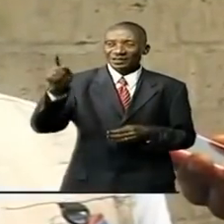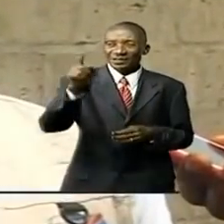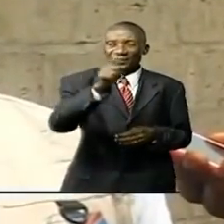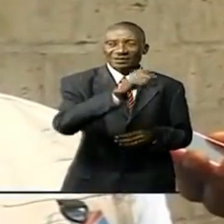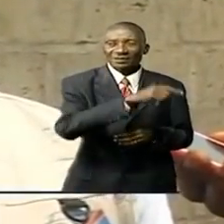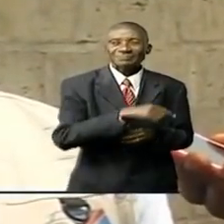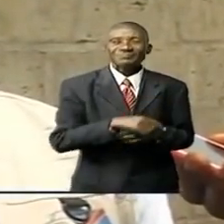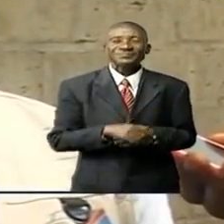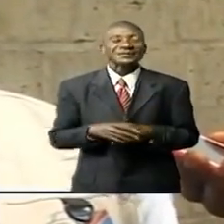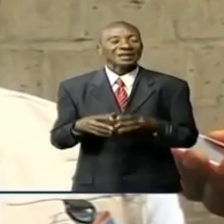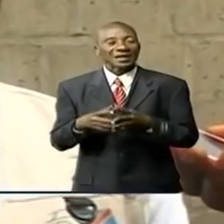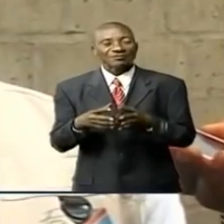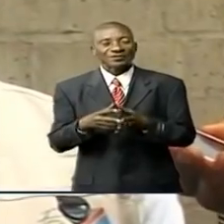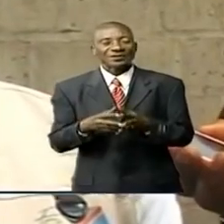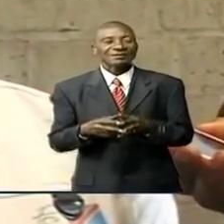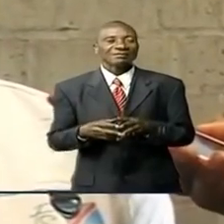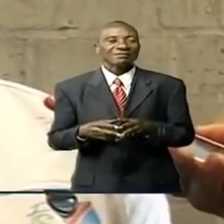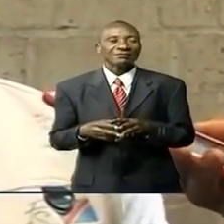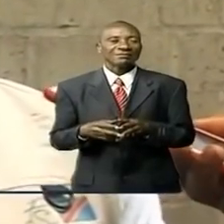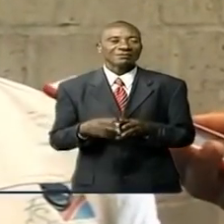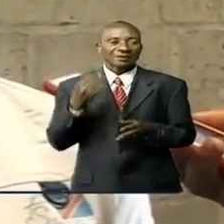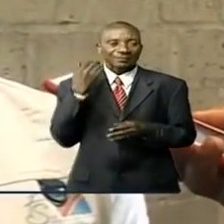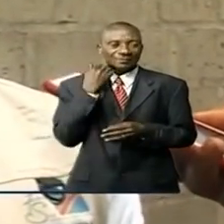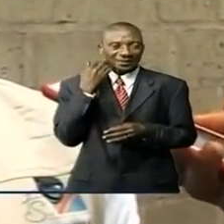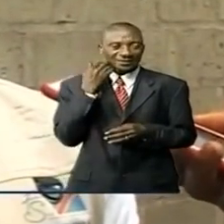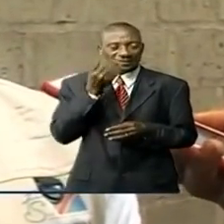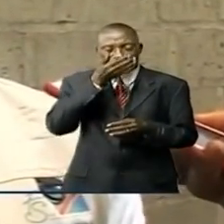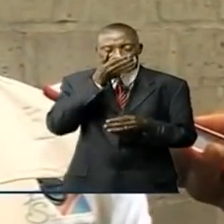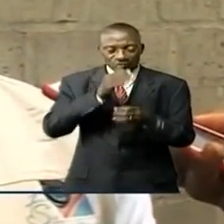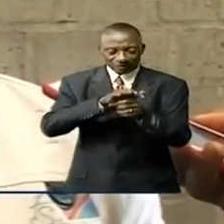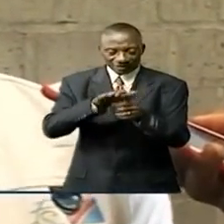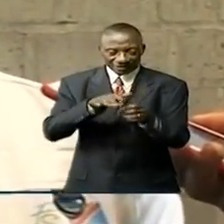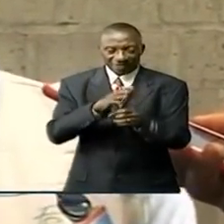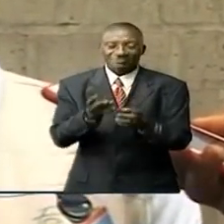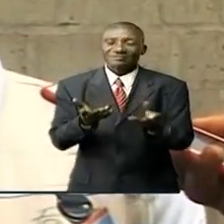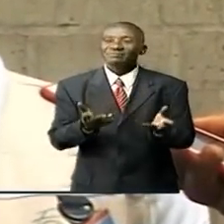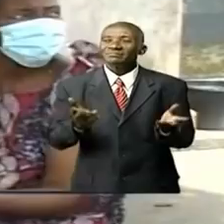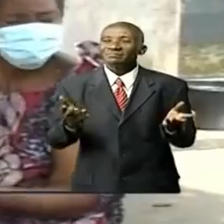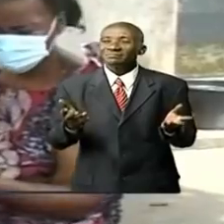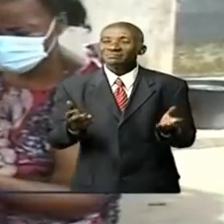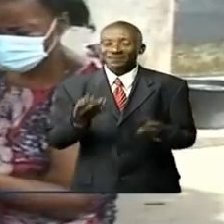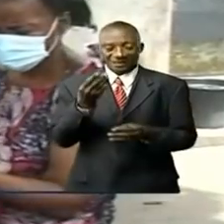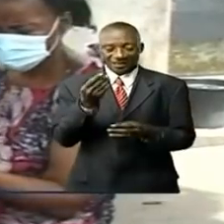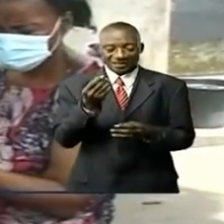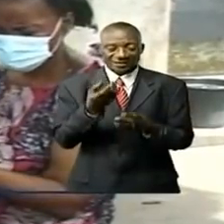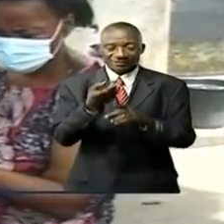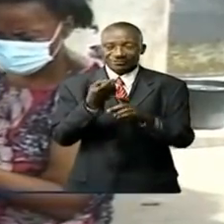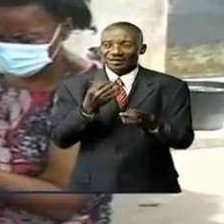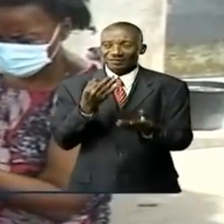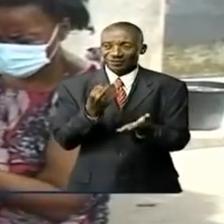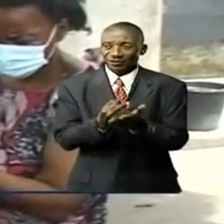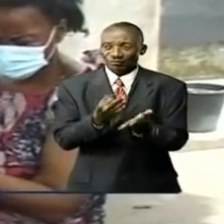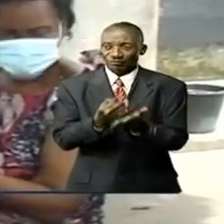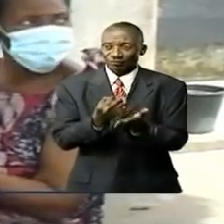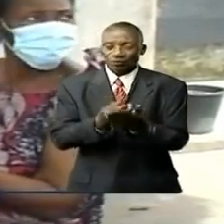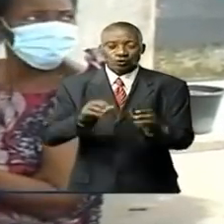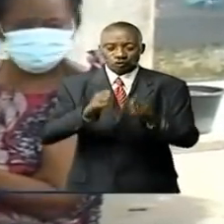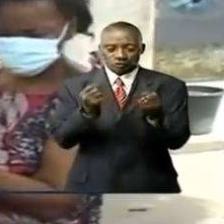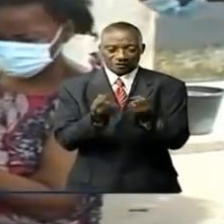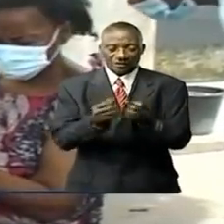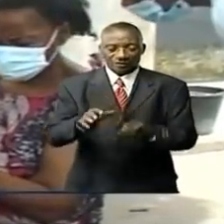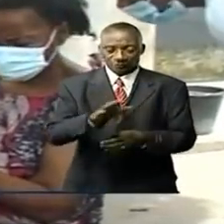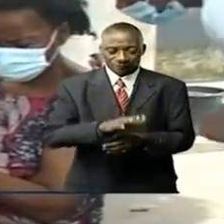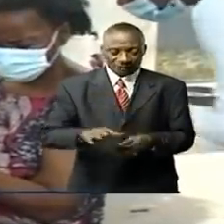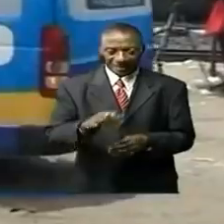mécanisme de réponse aux besoins des populations vulnérables. C'est ainsi que le Fonds social de la République